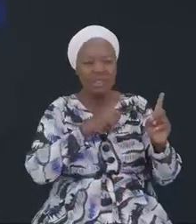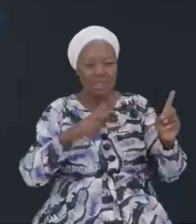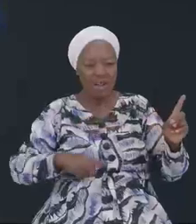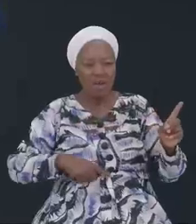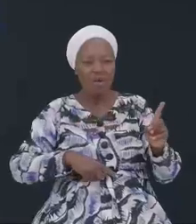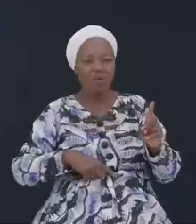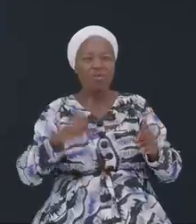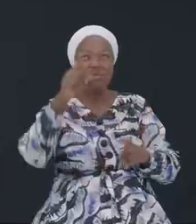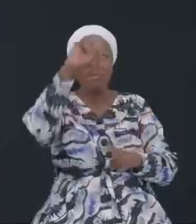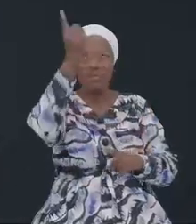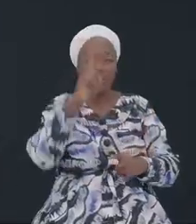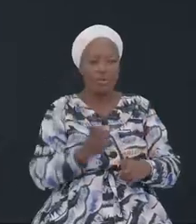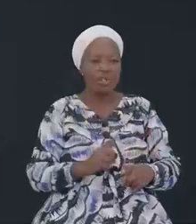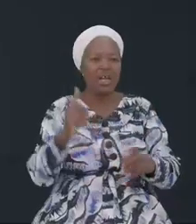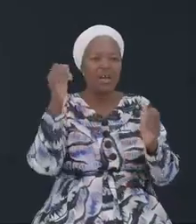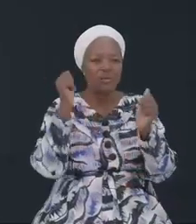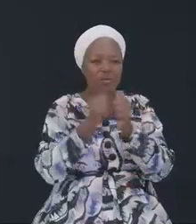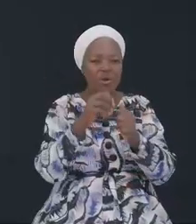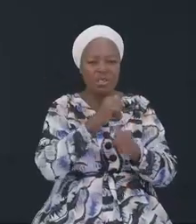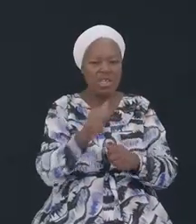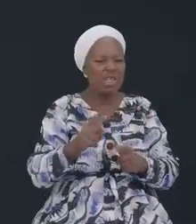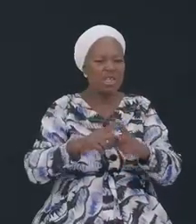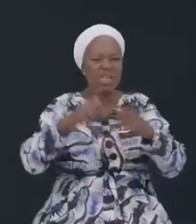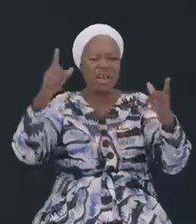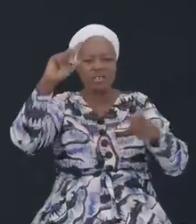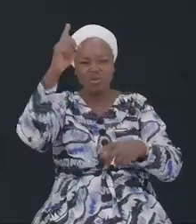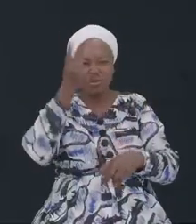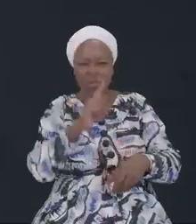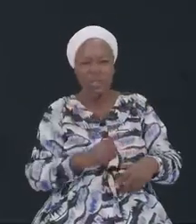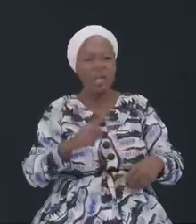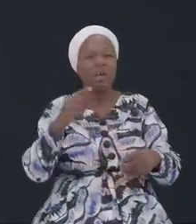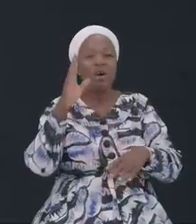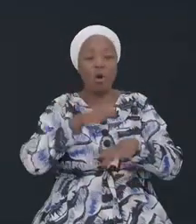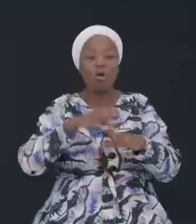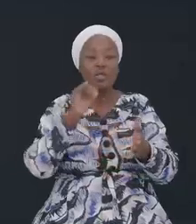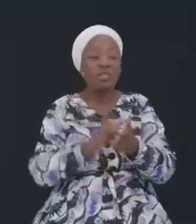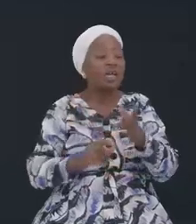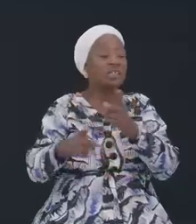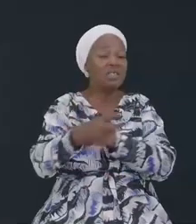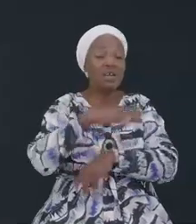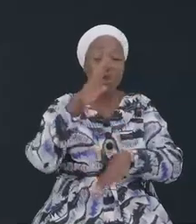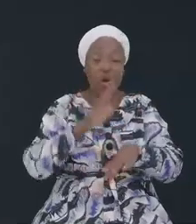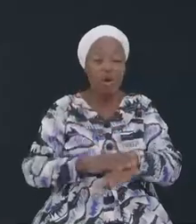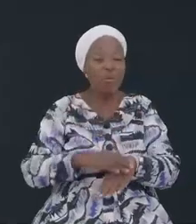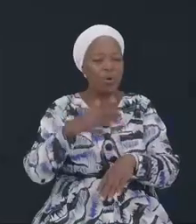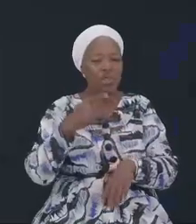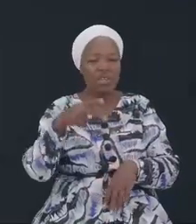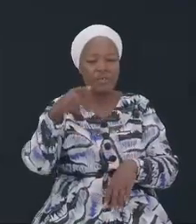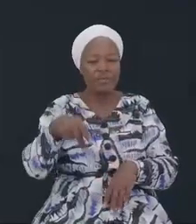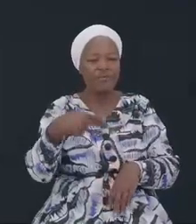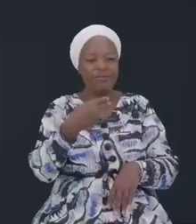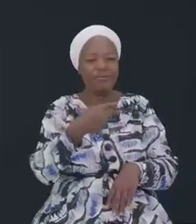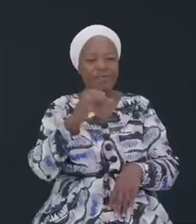jour son tonnerre sur les Philistins et les mit